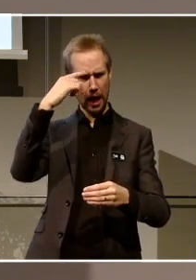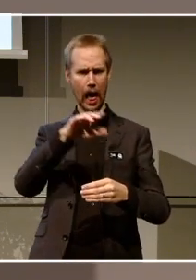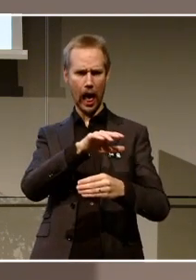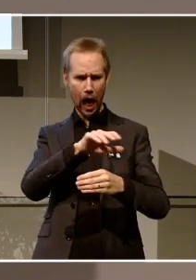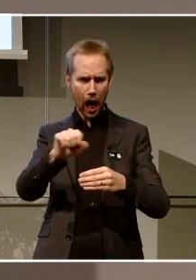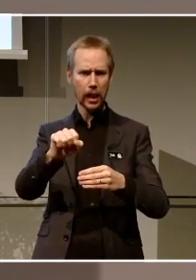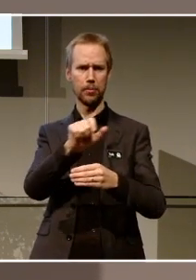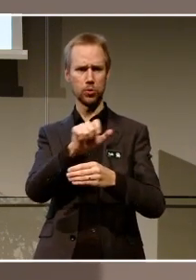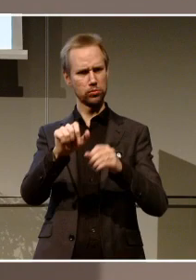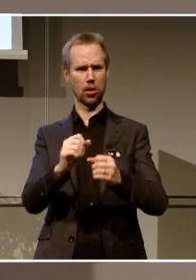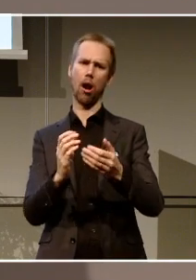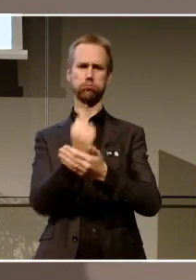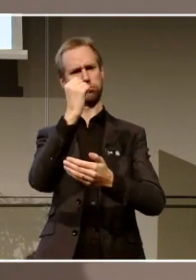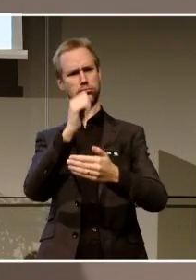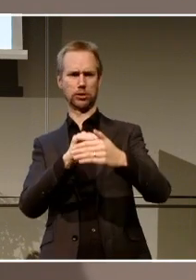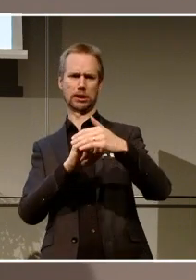vi tycker är det goda livet?